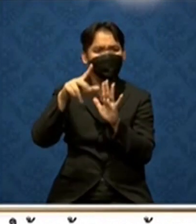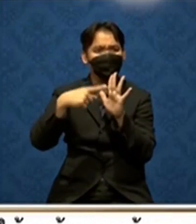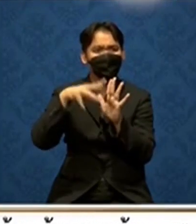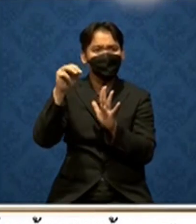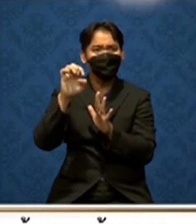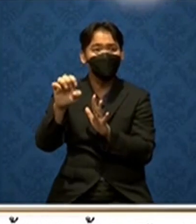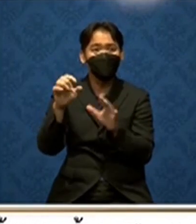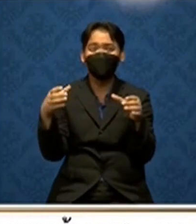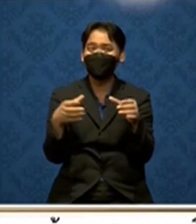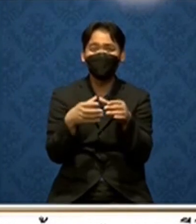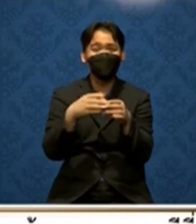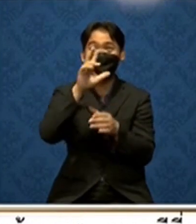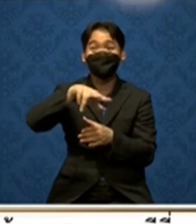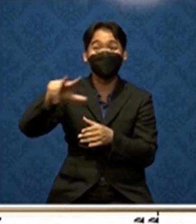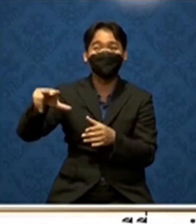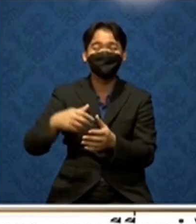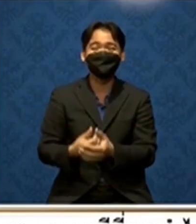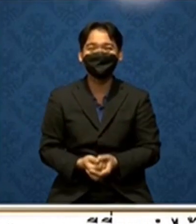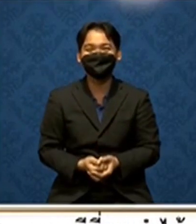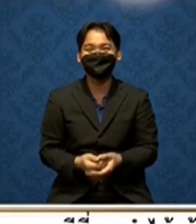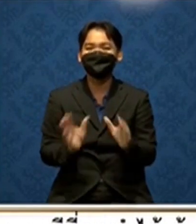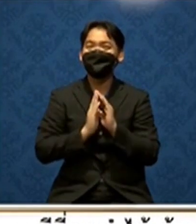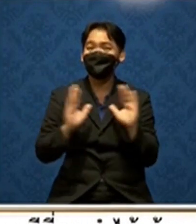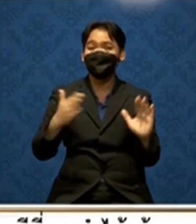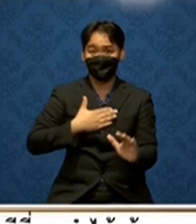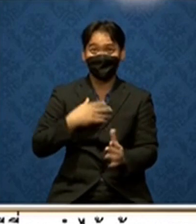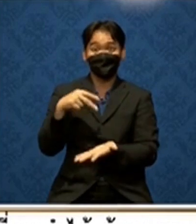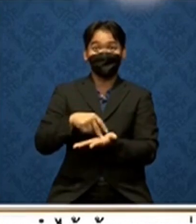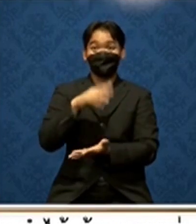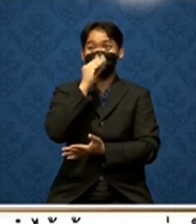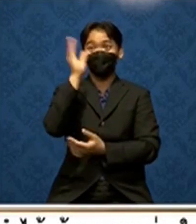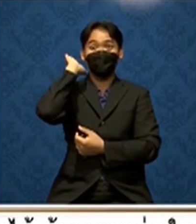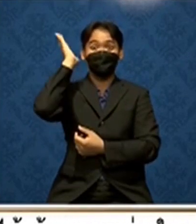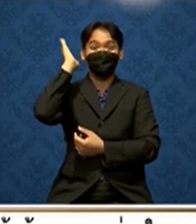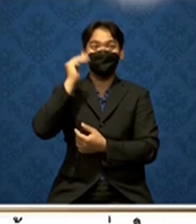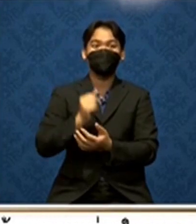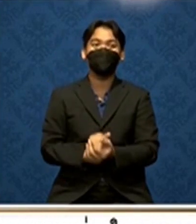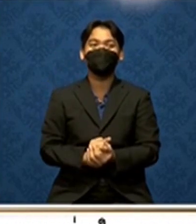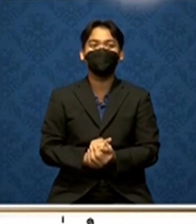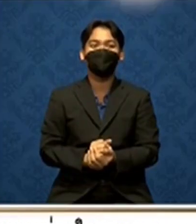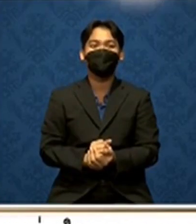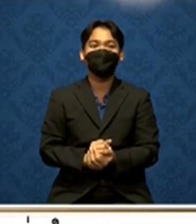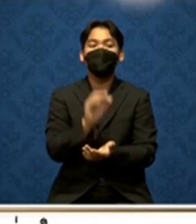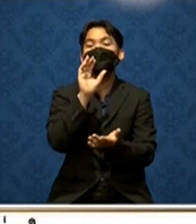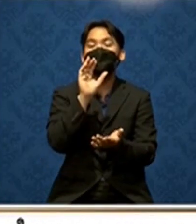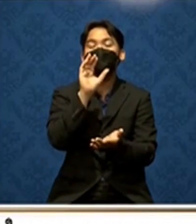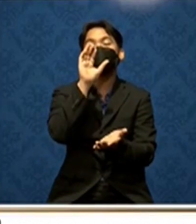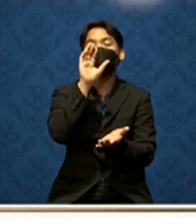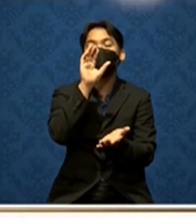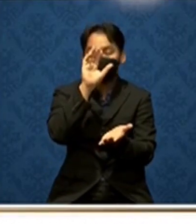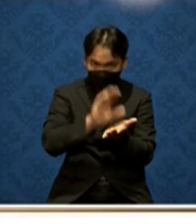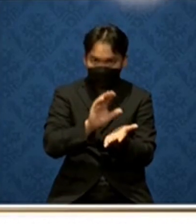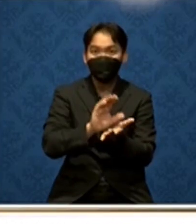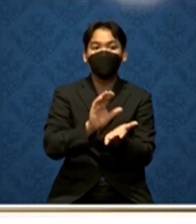ขอกราบขอบพระคุณท่านประธานที่ให้โอกาสผมได้มีโอกาสอภิปรายร่างพระราชบัญญัติงบประมาณรายจ่ายประจำปีพุทธศักรา